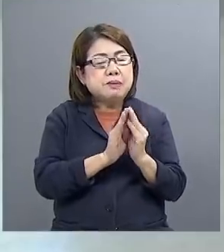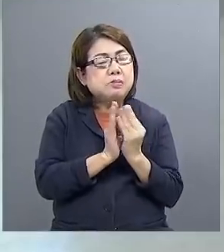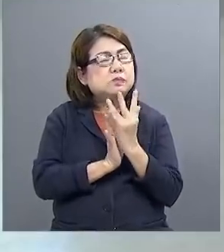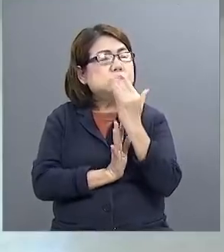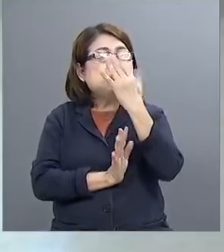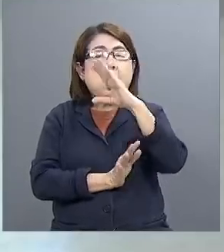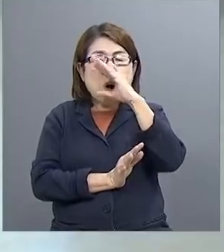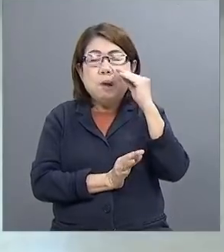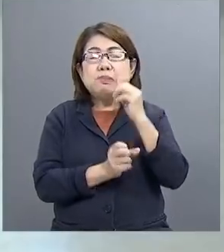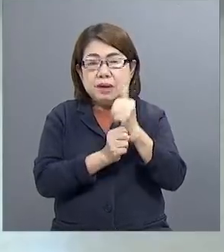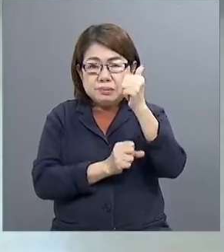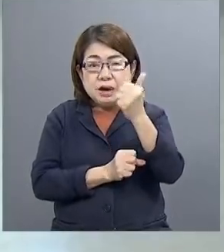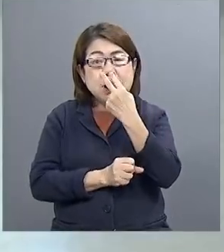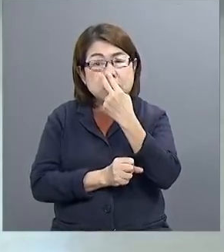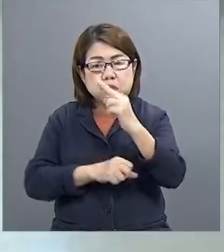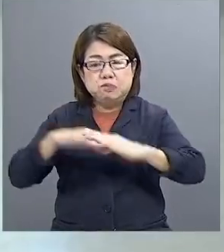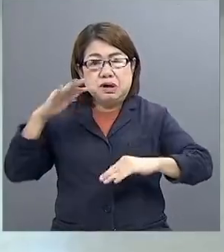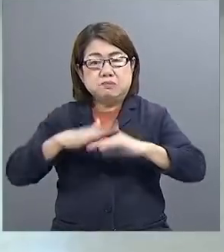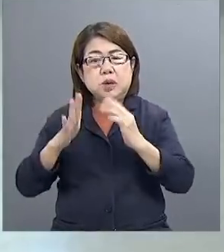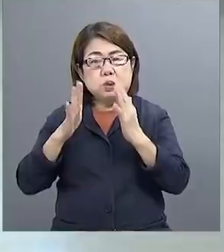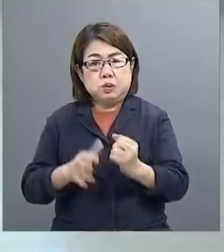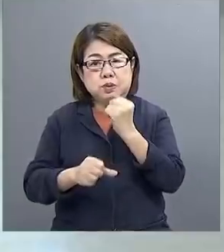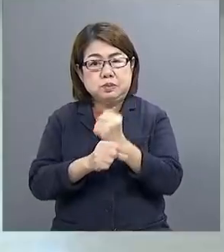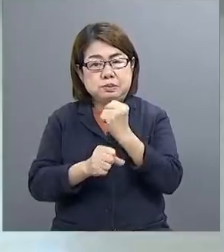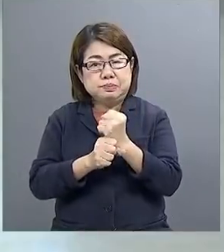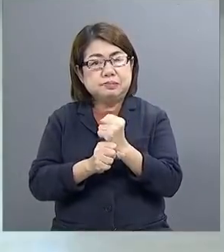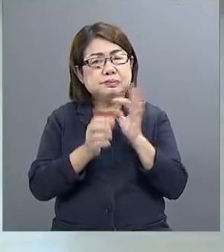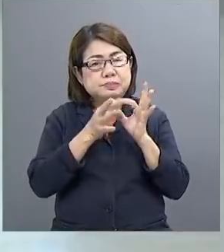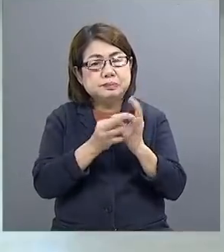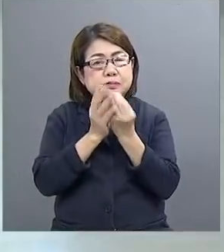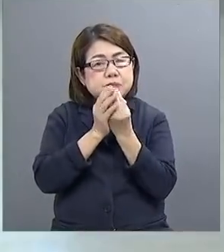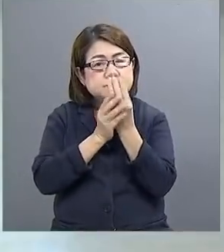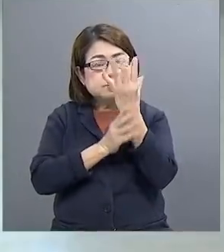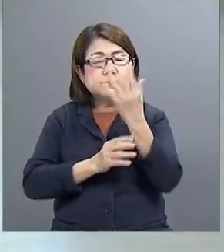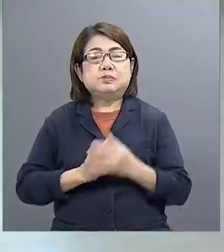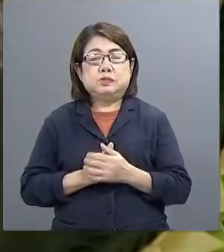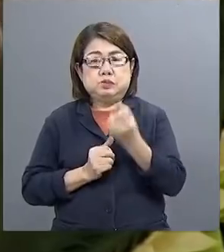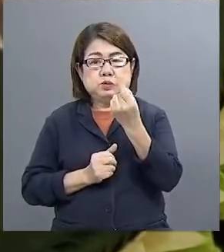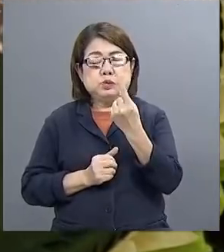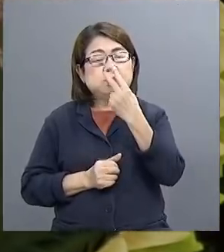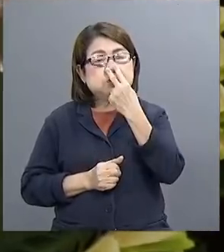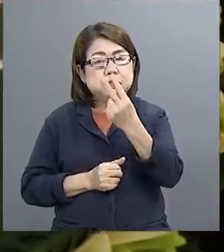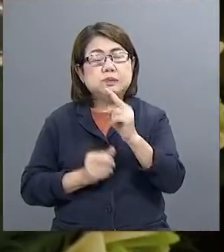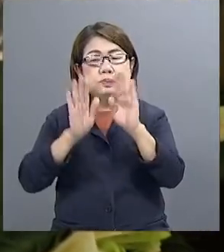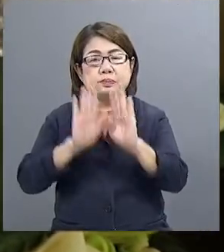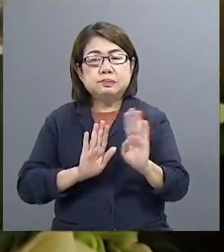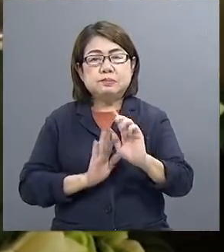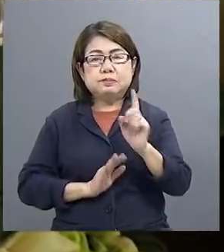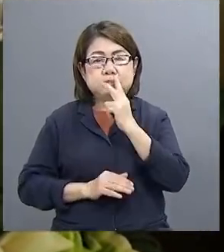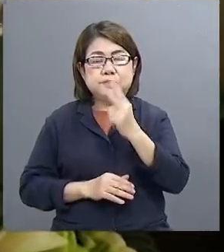ไปรู้จักกับงานฝีมือชาววังที่มีดอกไม้เป็นส่วนสำคัญอย่างบุญงานดอกไม้สดจะเป็นอย่างไรไปชมกันเลยค่ะ